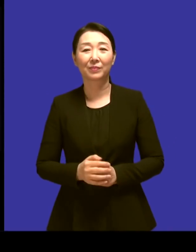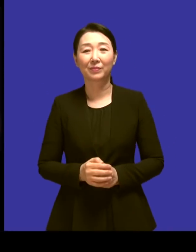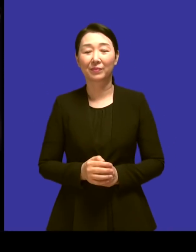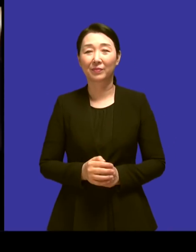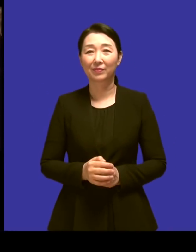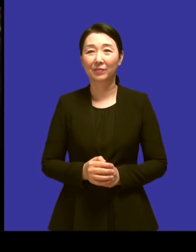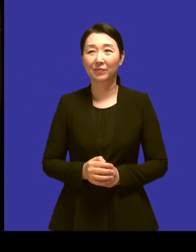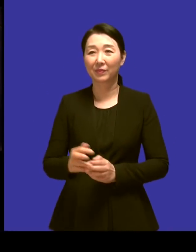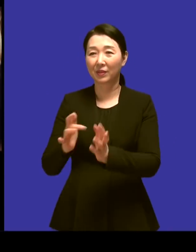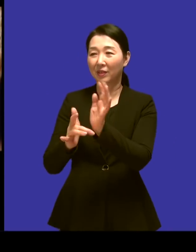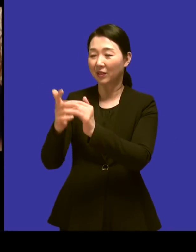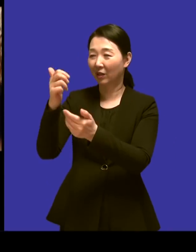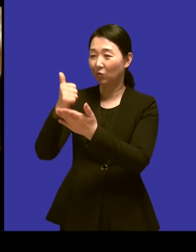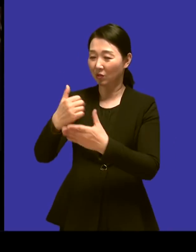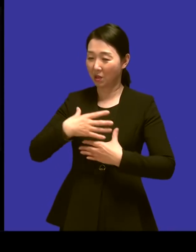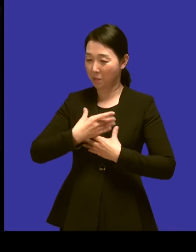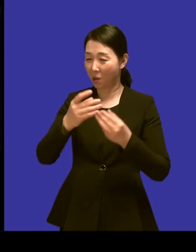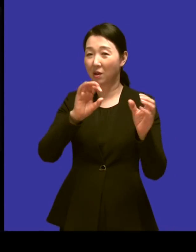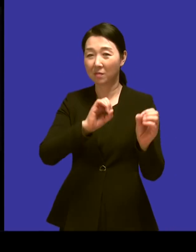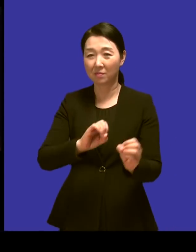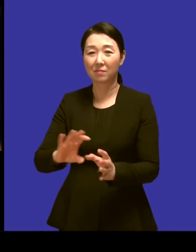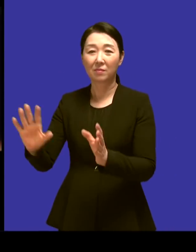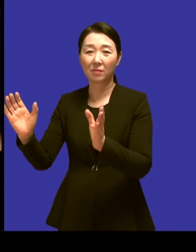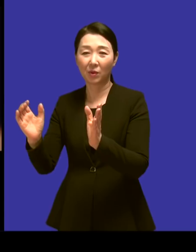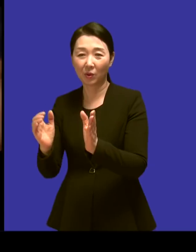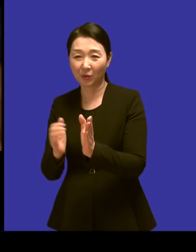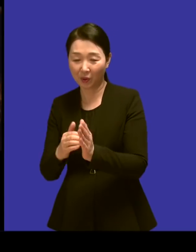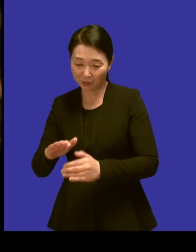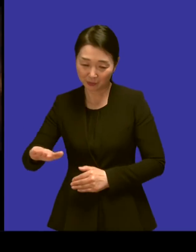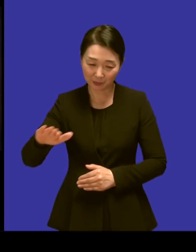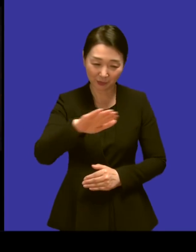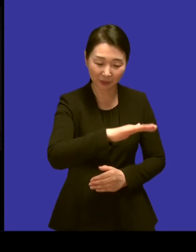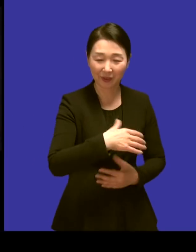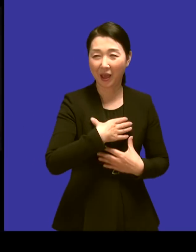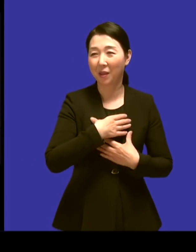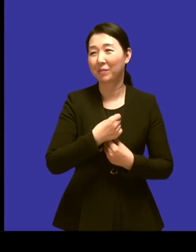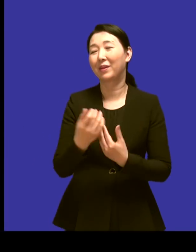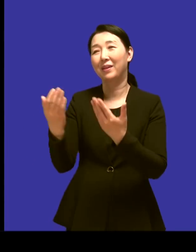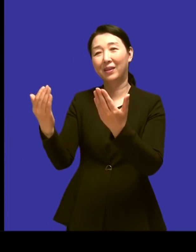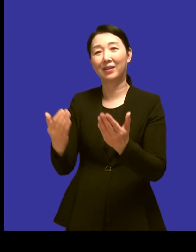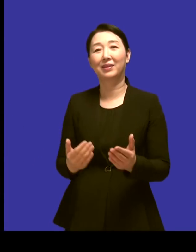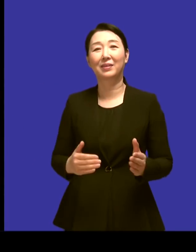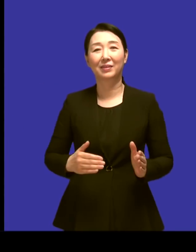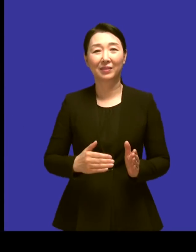자신의 편안 버리고 우리에게 평안